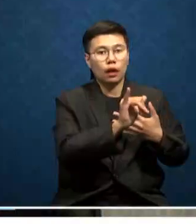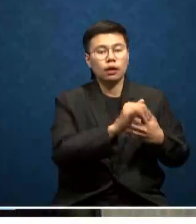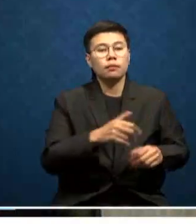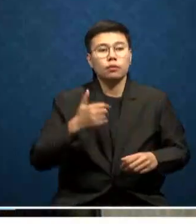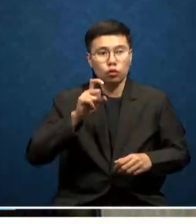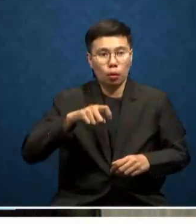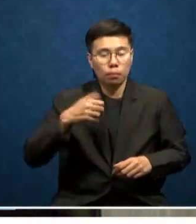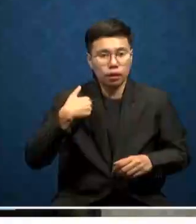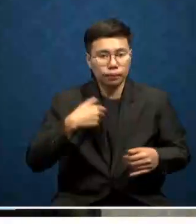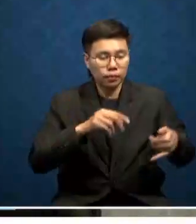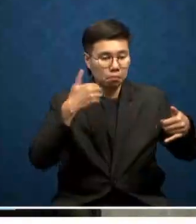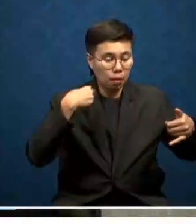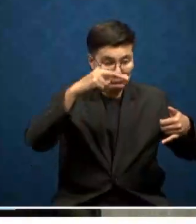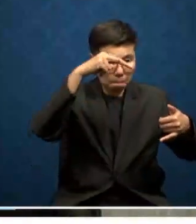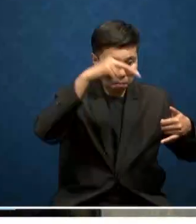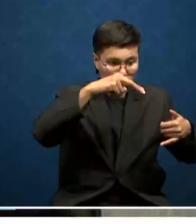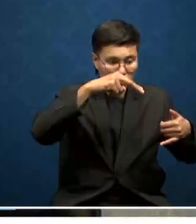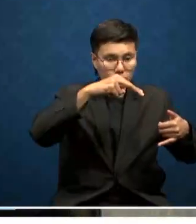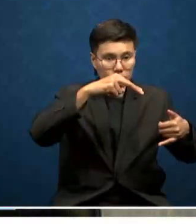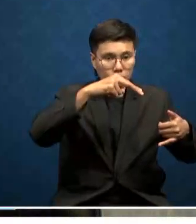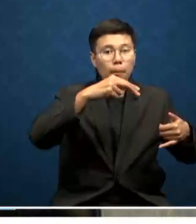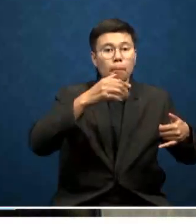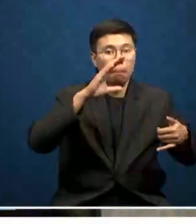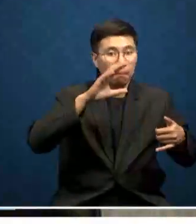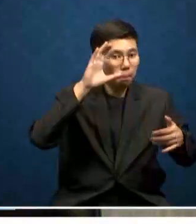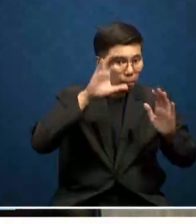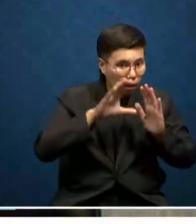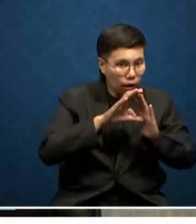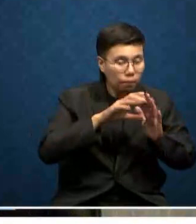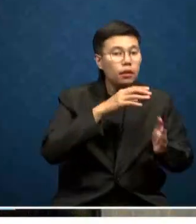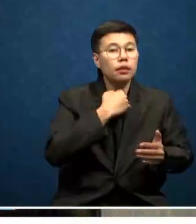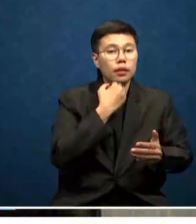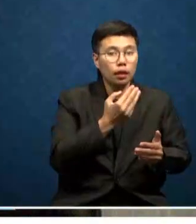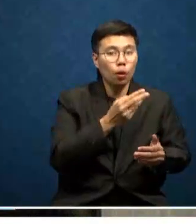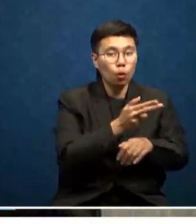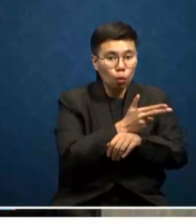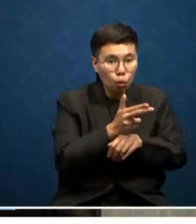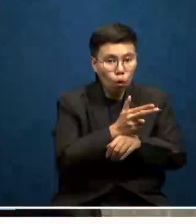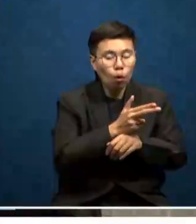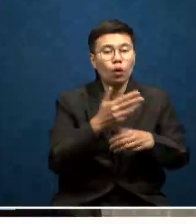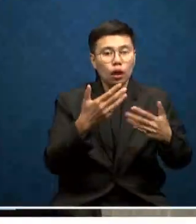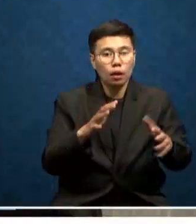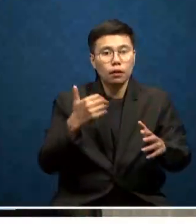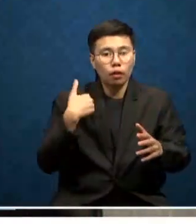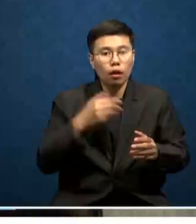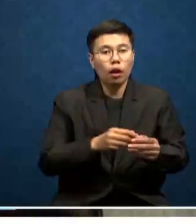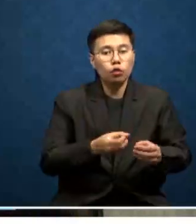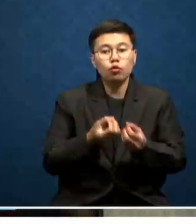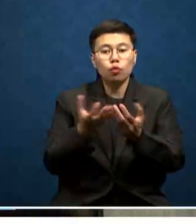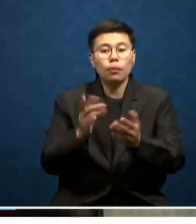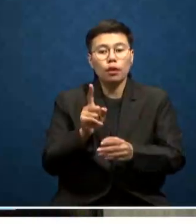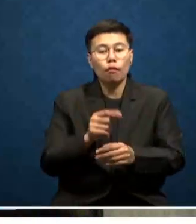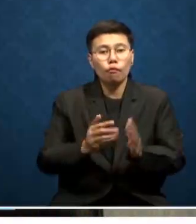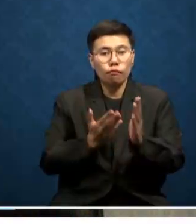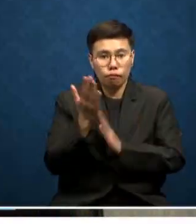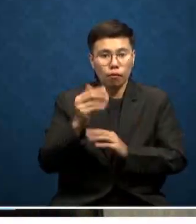นั้นจะต้องบันทึกภาพและเสียงแล้วส่งไปให้ในต่างจังหวัดส่งไปให้พนักงานอัยการหรือว่าทางฝ่ายปกครองในกรุงเทพมหานคร